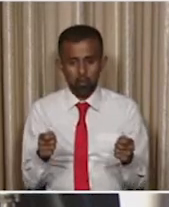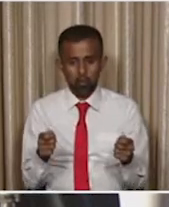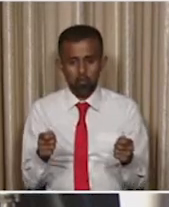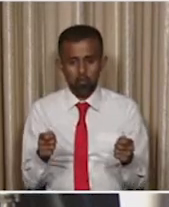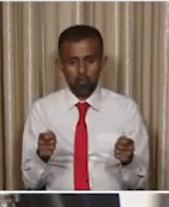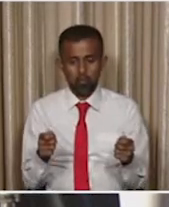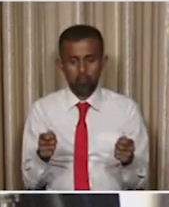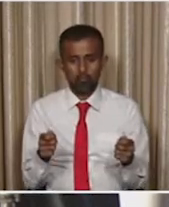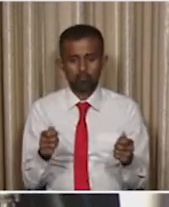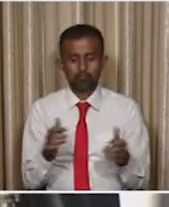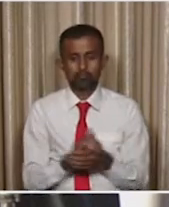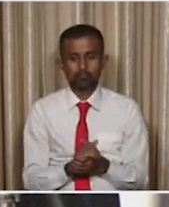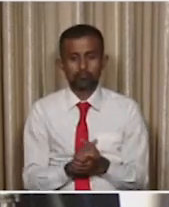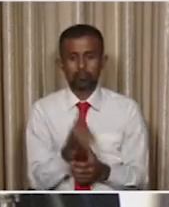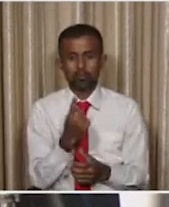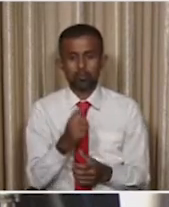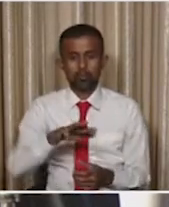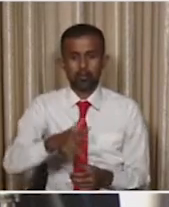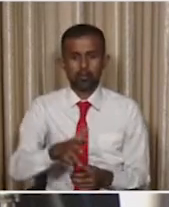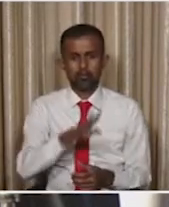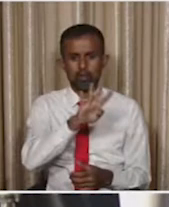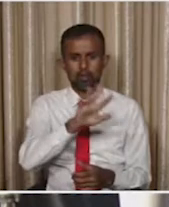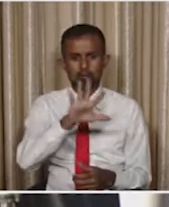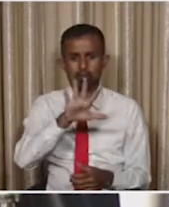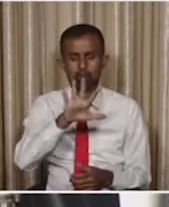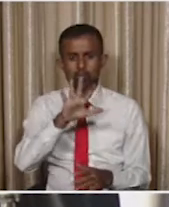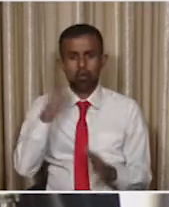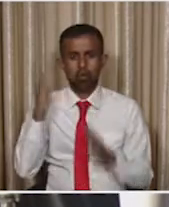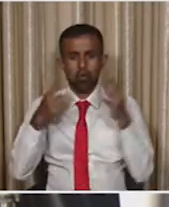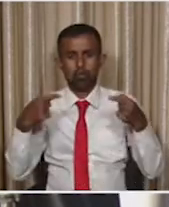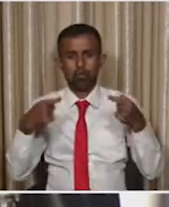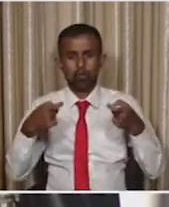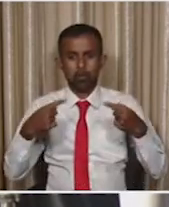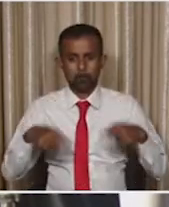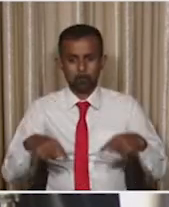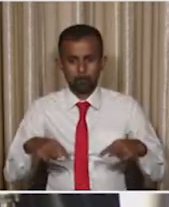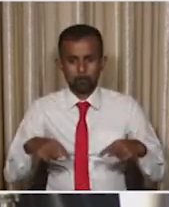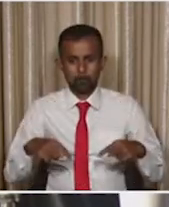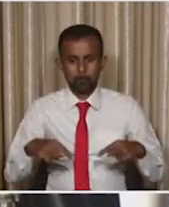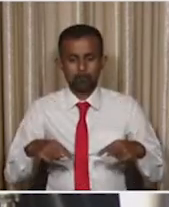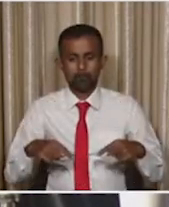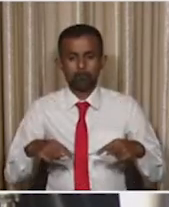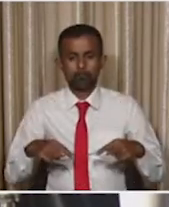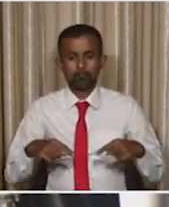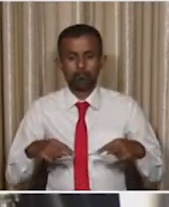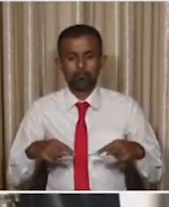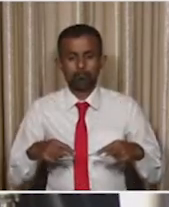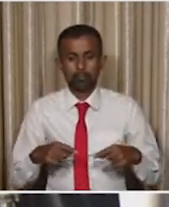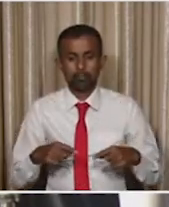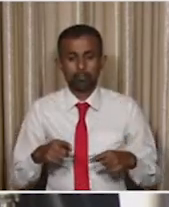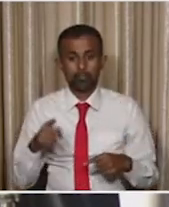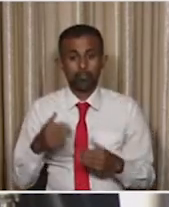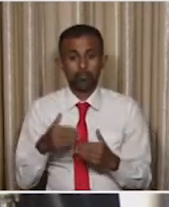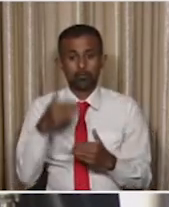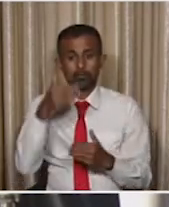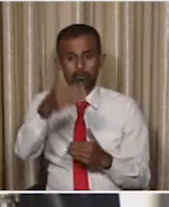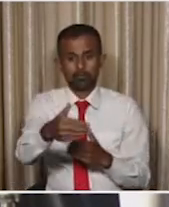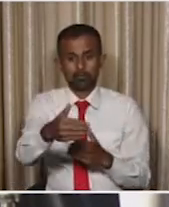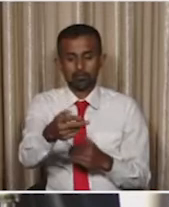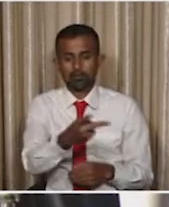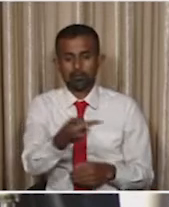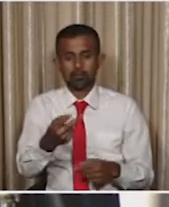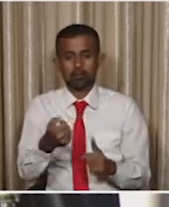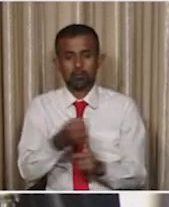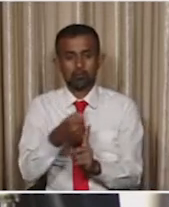உலக யுத்தம் முடிவடைந்த பிற்பாடு மோதிக்கொண்ட ஐரோப்பிய நாடுகள் கூட தங்களுக்குள் எதிர்காலத்தில் மோடுதல்கள் ஏற்படக்கூடாது என்பதற்காக அவர்கள் ரோம